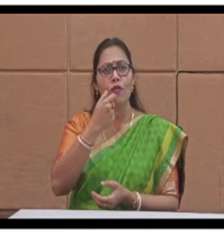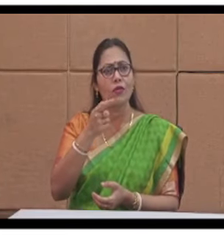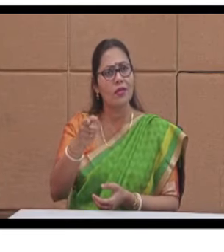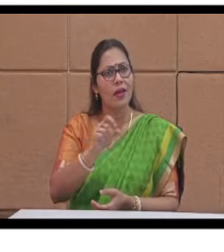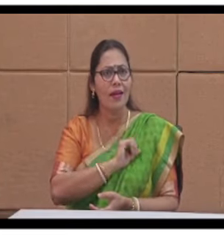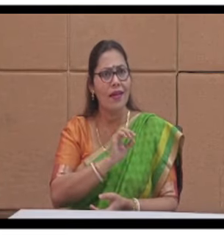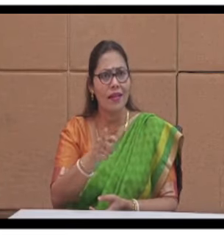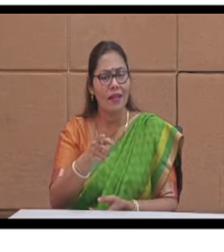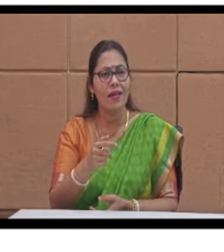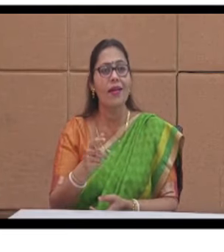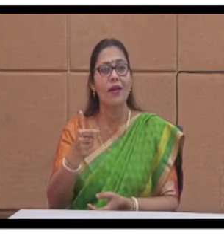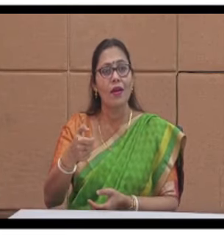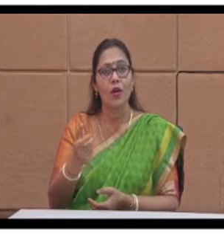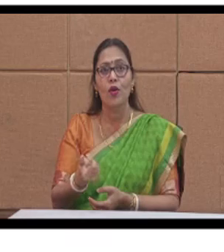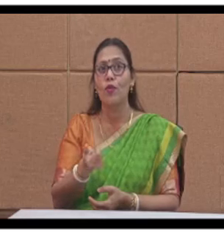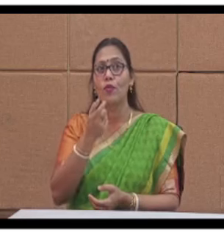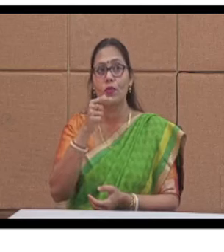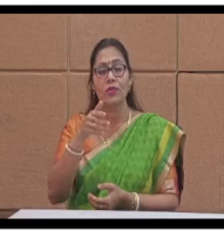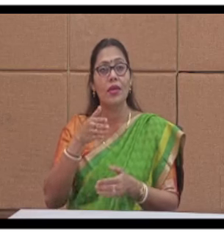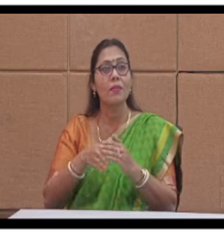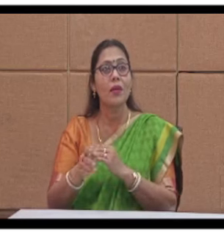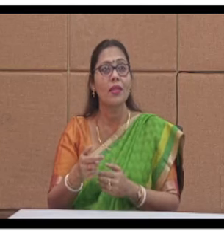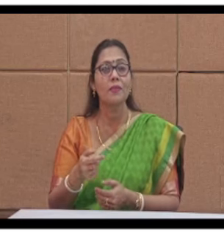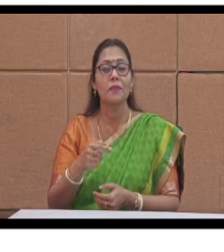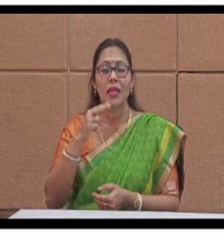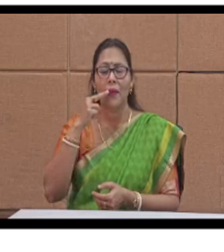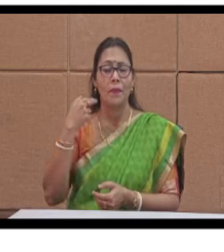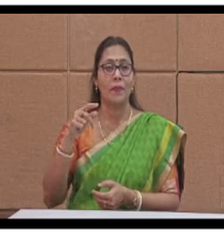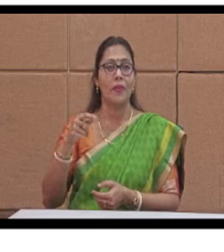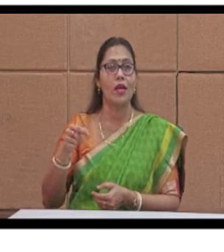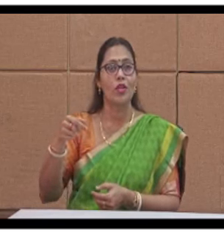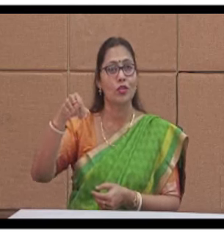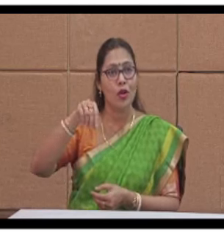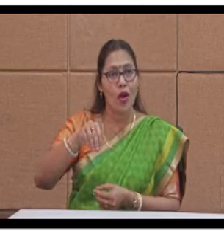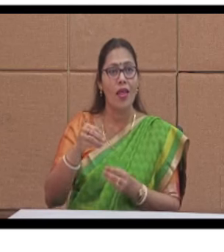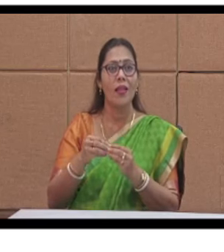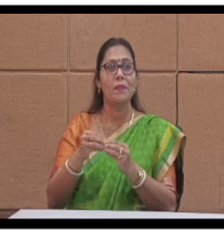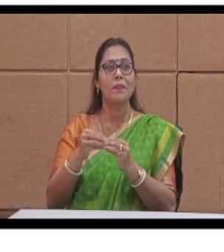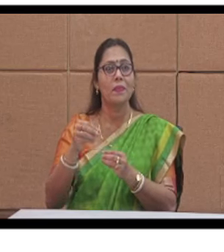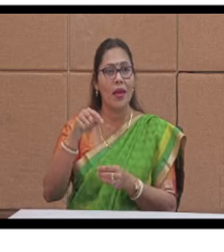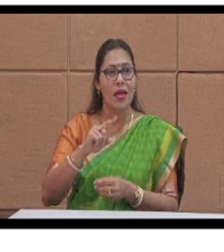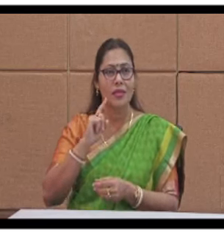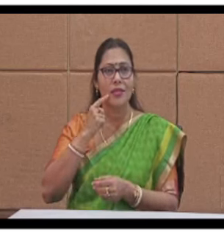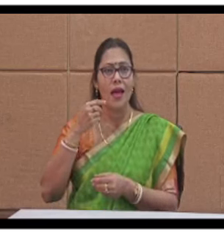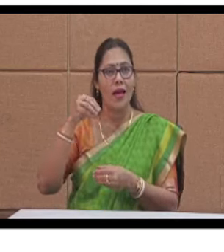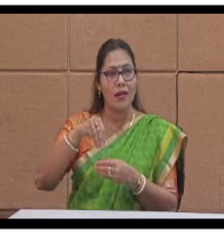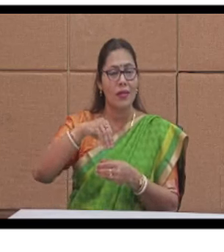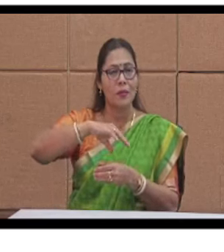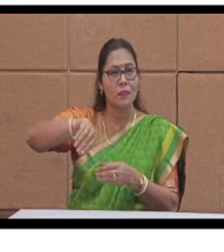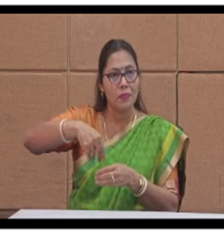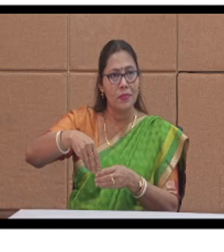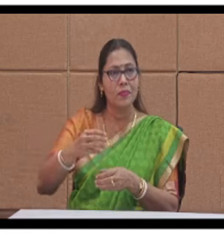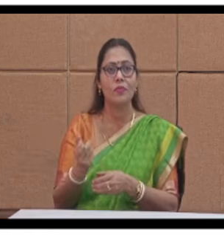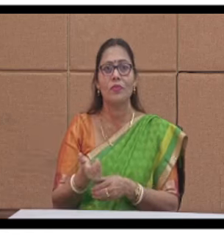লাগে দেখো ফুচকার মধ্যেও তেঁতুলের জল আছে পেঁয়াজ আছে লঙ্কার গুঁড়ো আছে